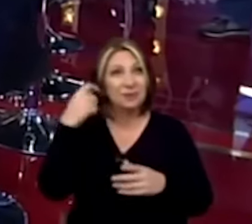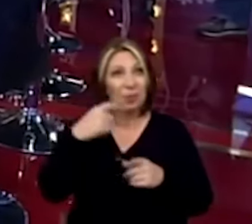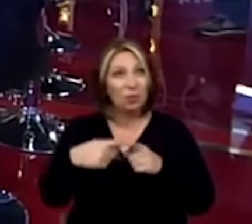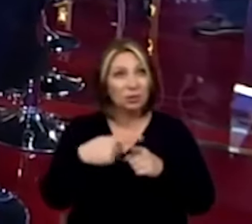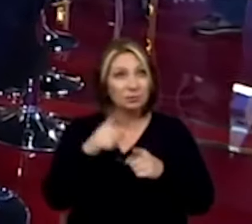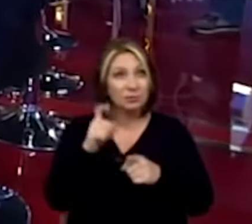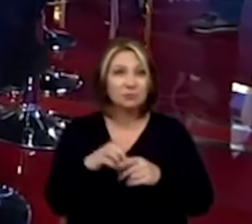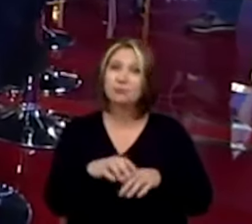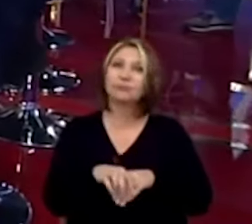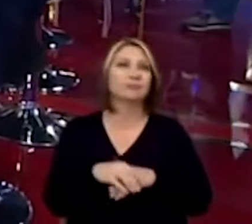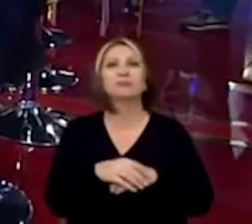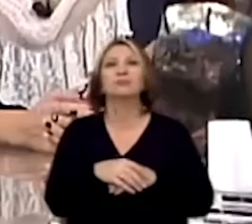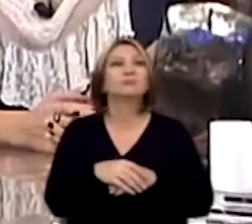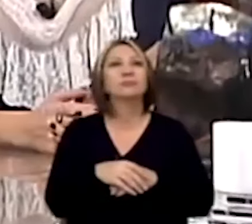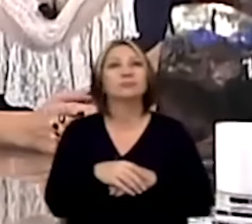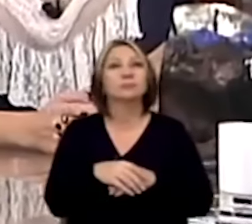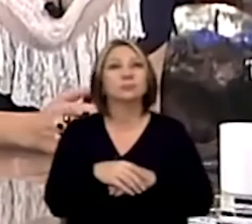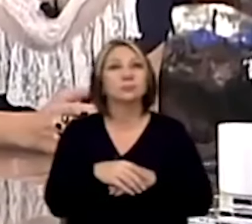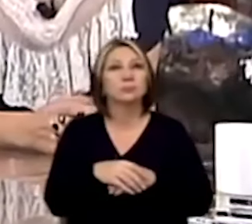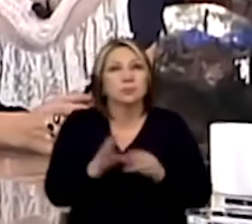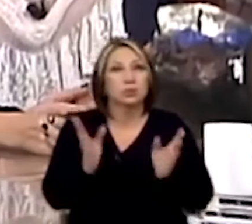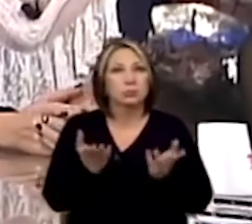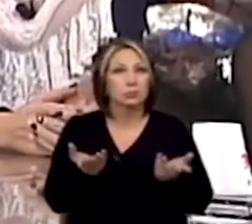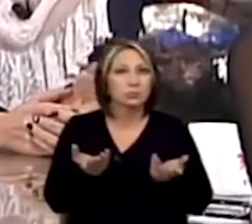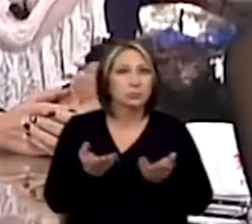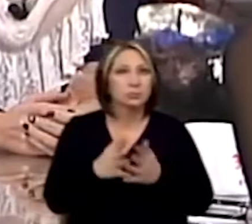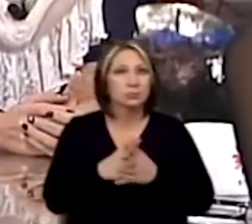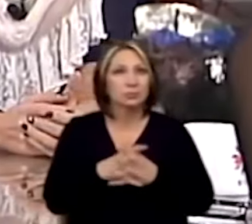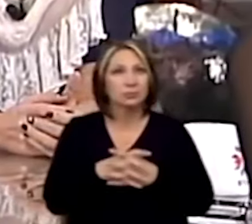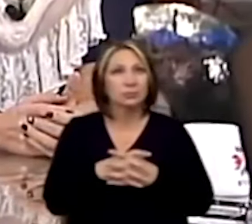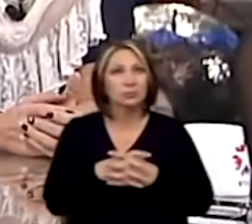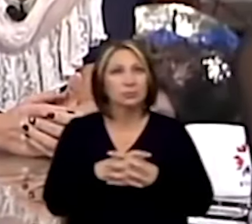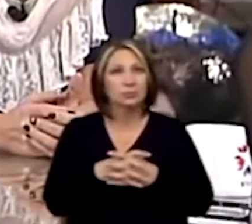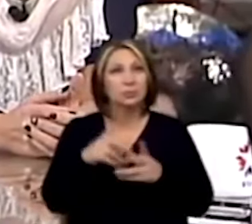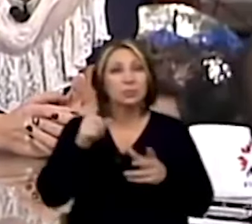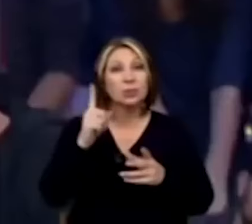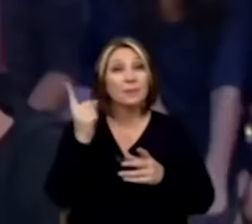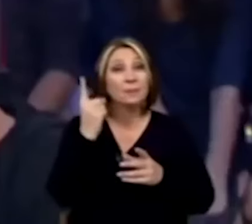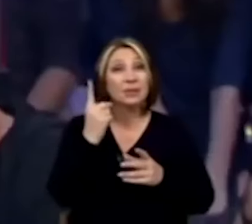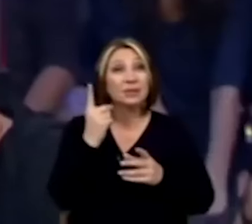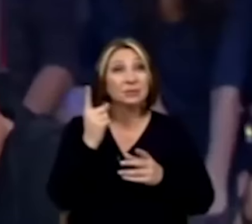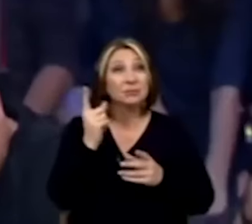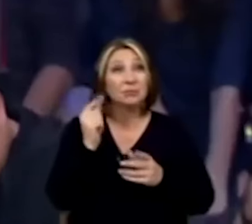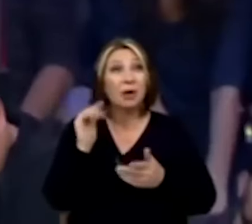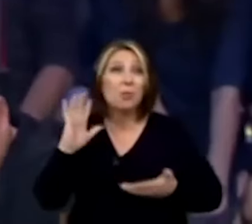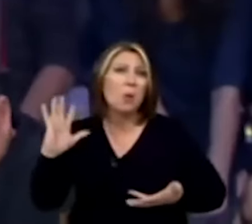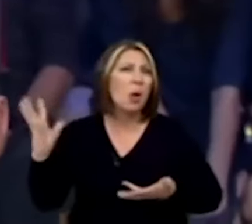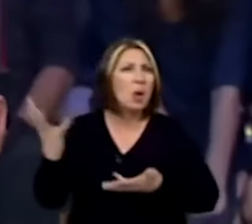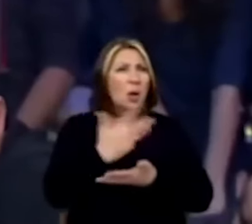mısın? Değilim. Nasıl ya? Değilim canım. Peki ya bundan böyle bir acayip bir vaka